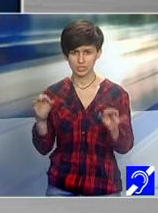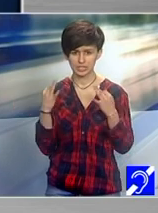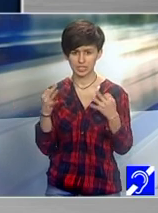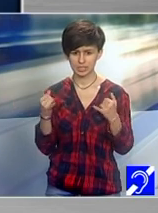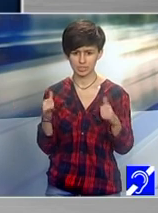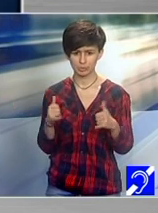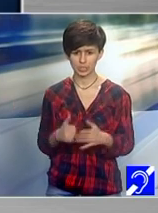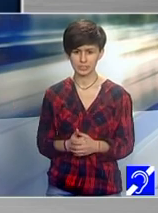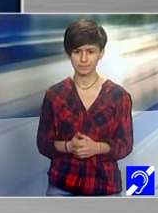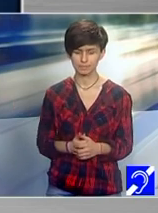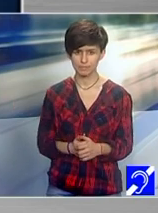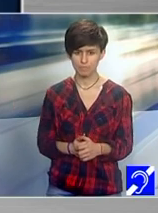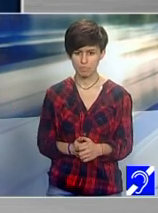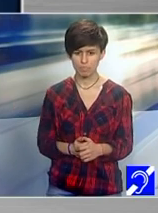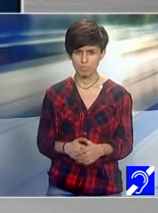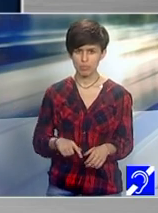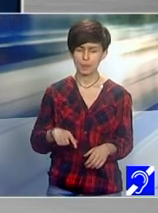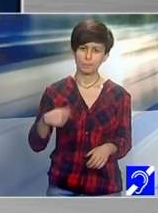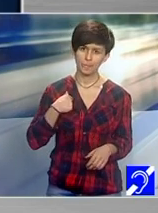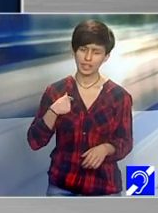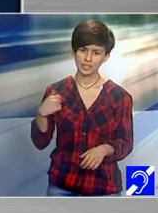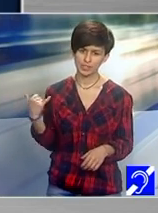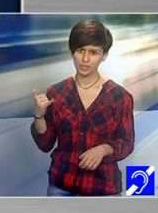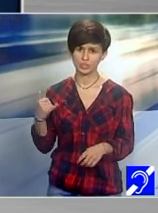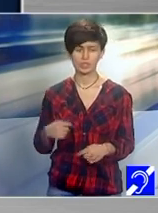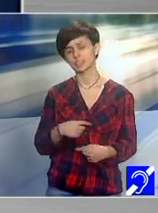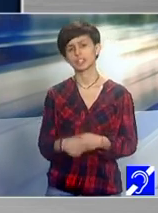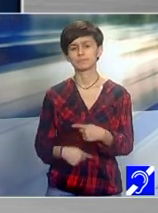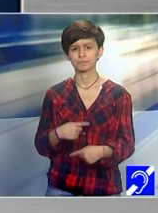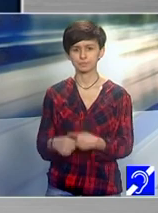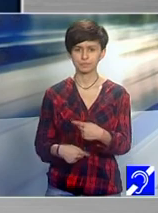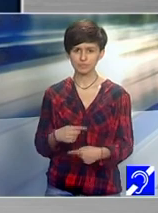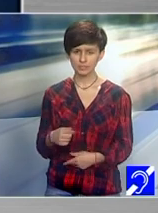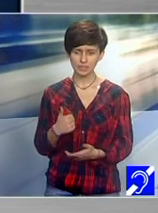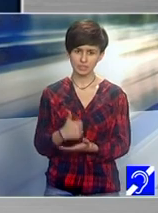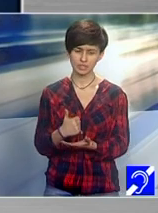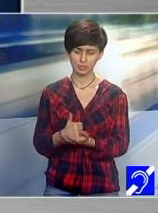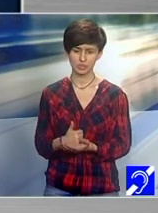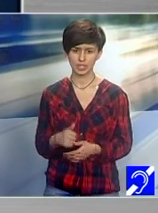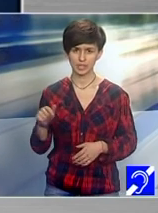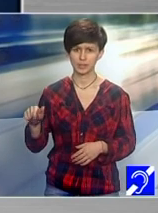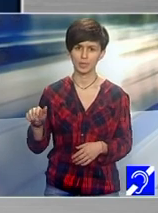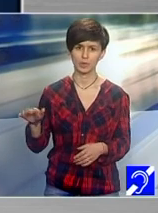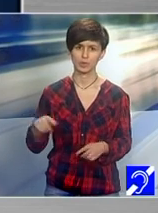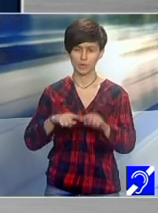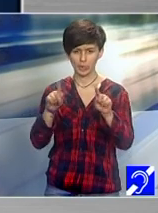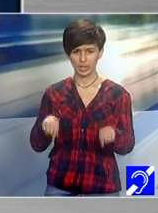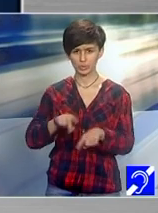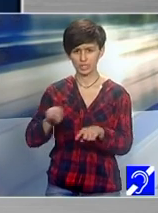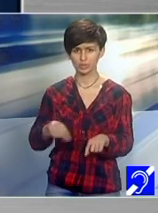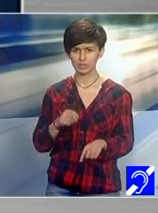aceste raportări. Noi suntem, eu vin din sistemul bugetar și reprezint colegii din sistemul bugetar. Ei însă au un contract direct cu Casa de